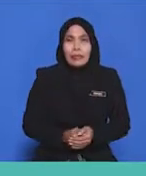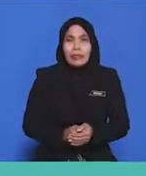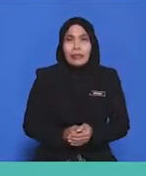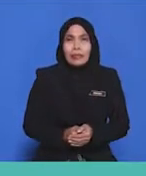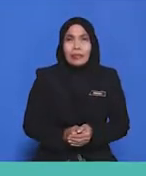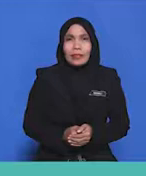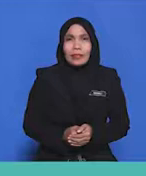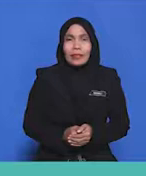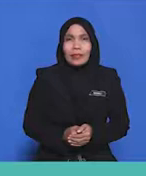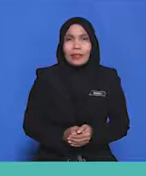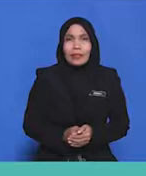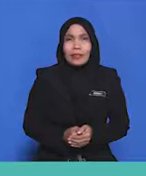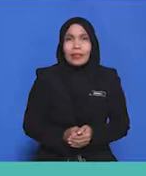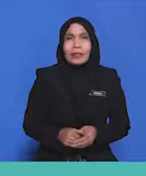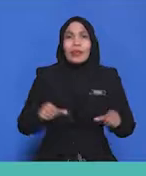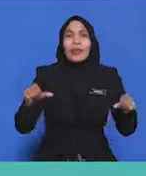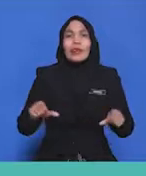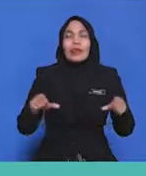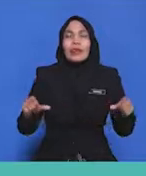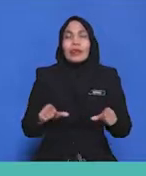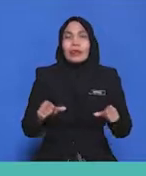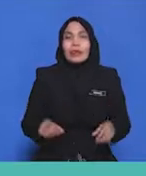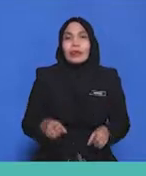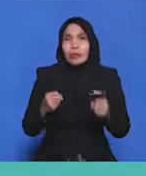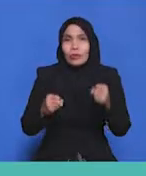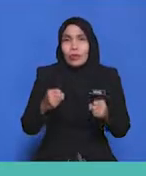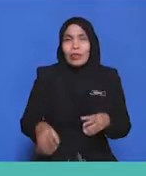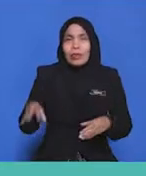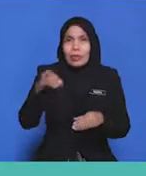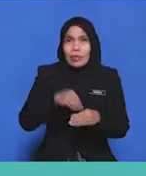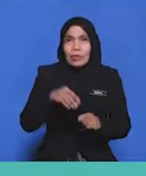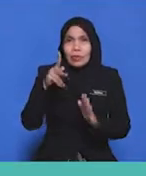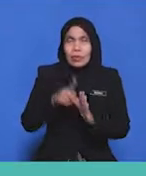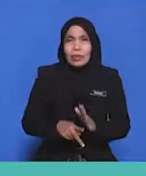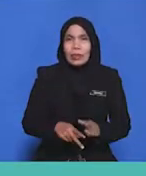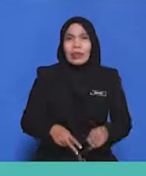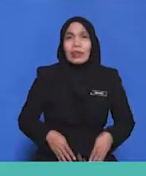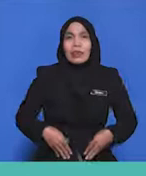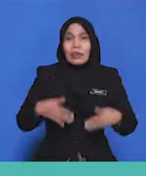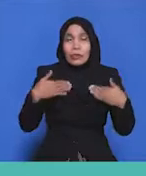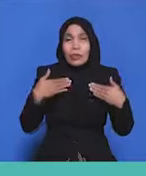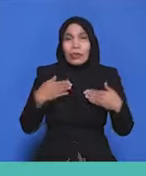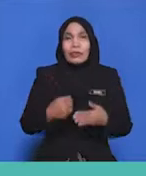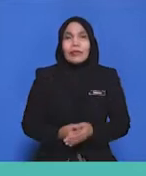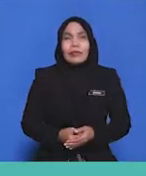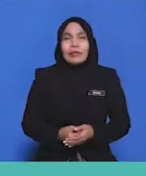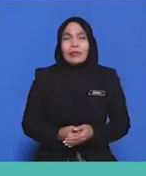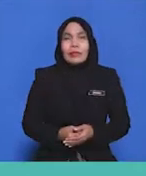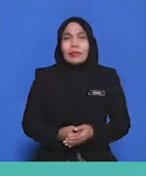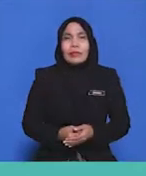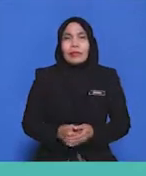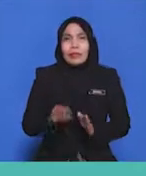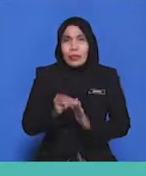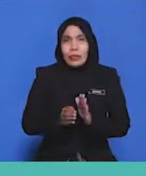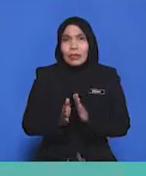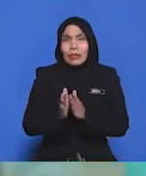sukan dan amalan sukan dalam kehidupan seharian keluarga turut mendorong proses sosialisasi ke